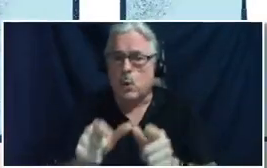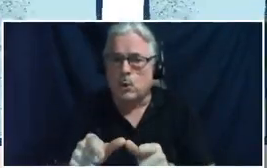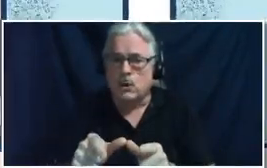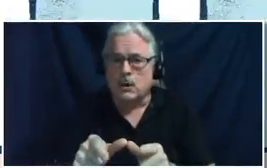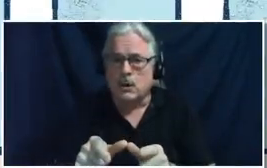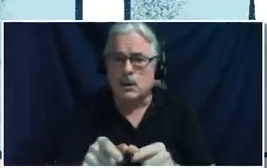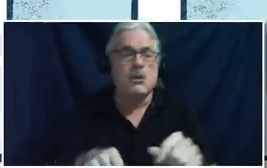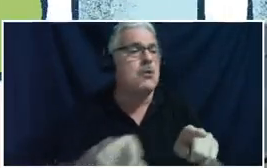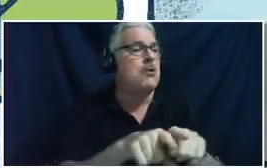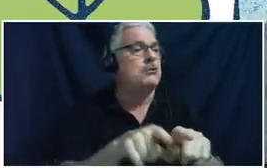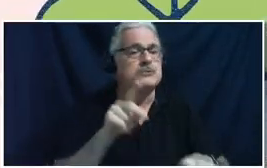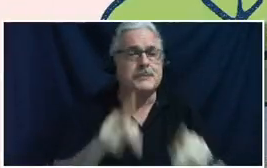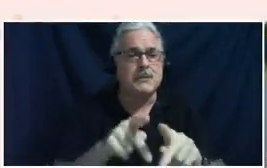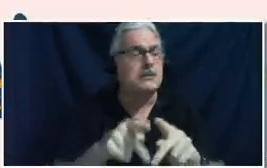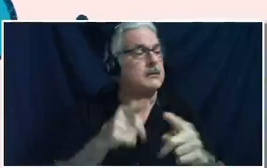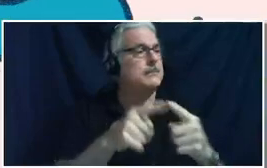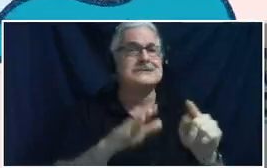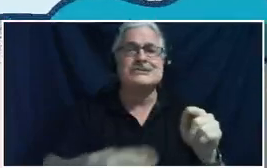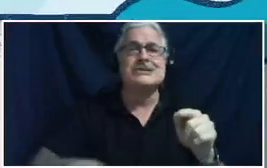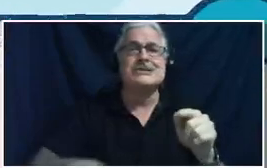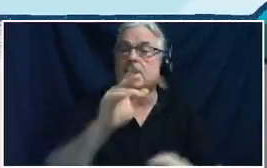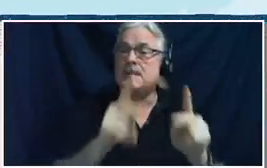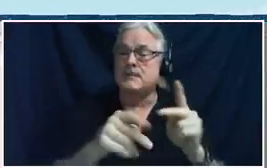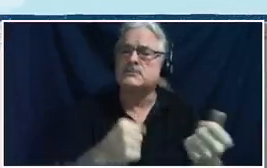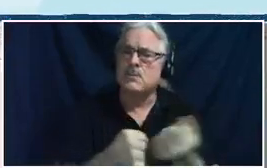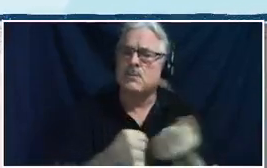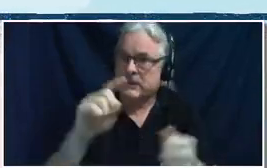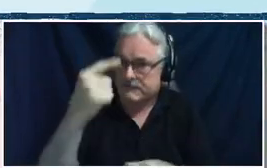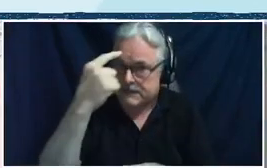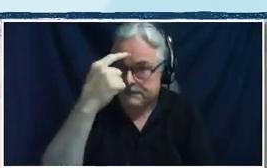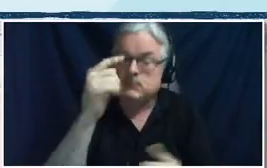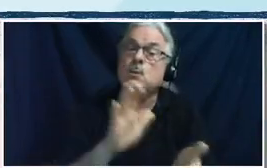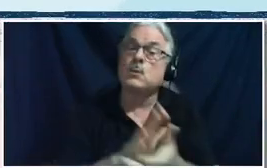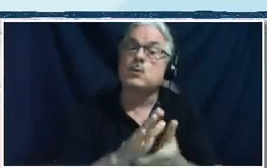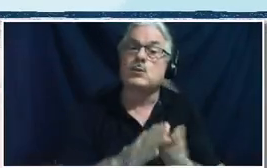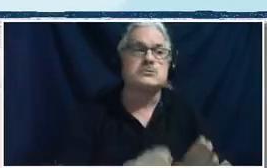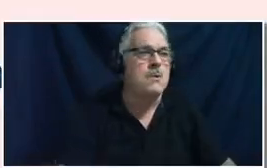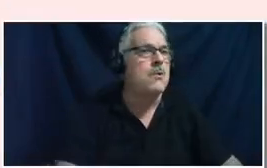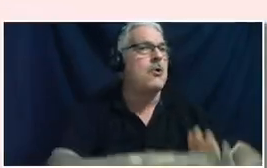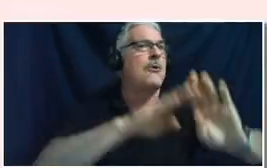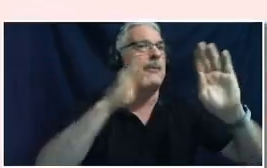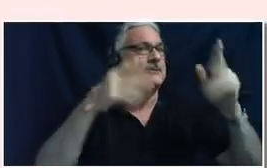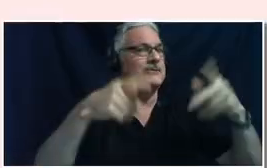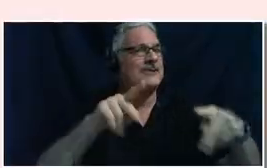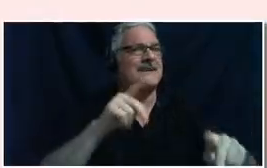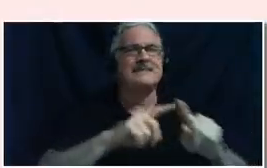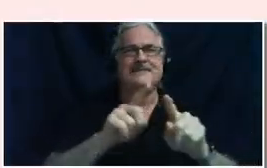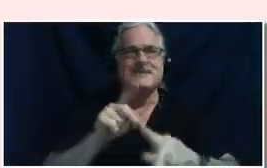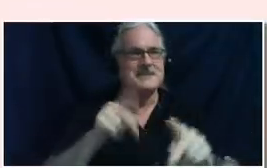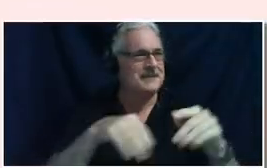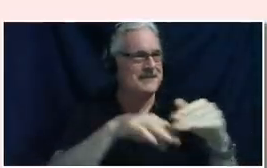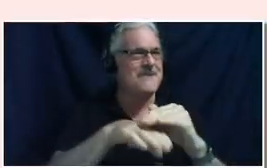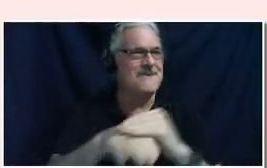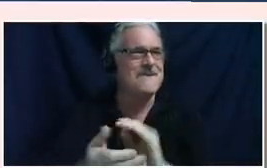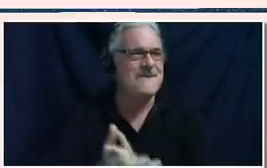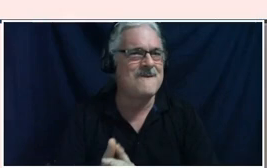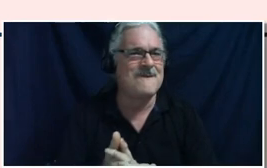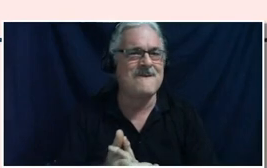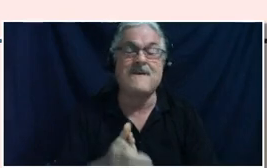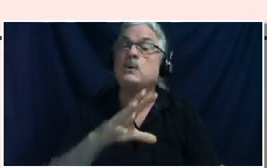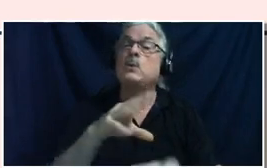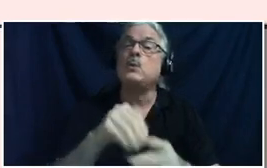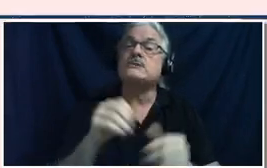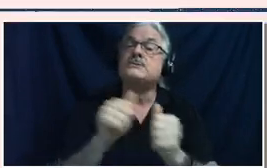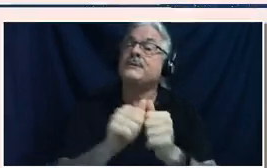locales, avec les gouvernements soutenus par la société civile et des écoles qui ouvrent leurs portes à la communauté. L'inclusion